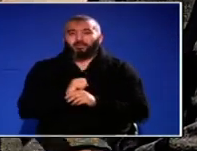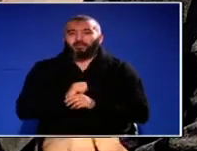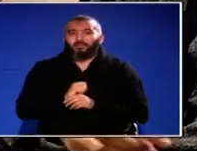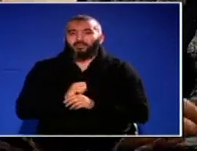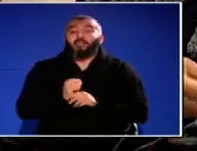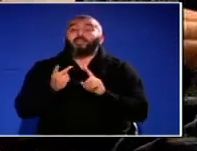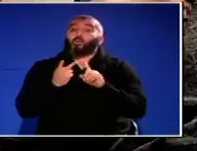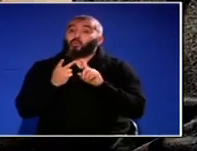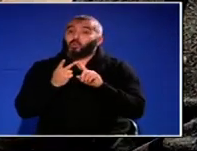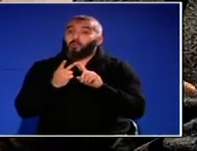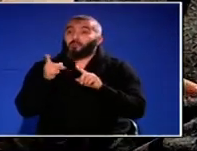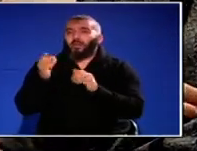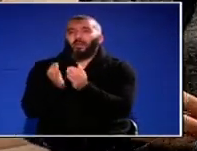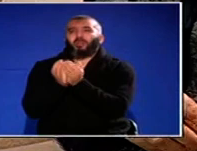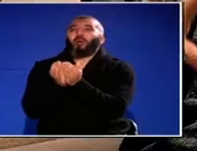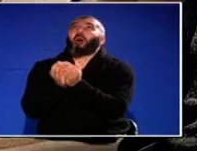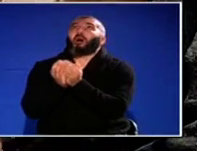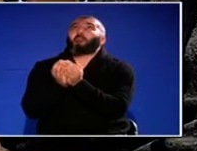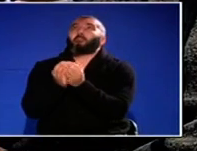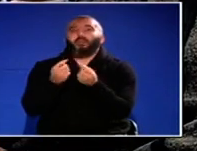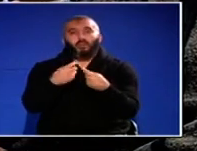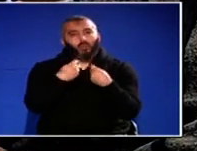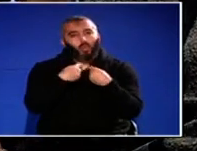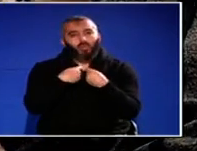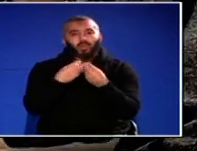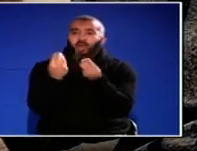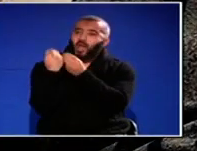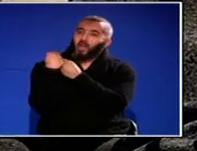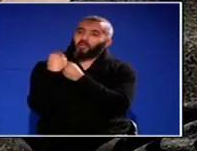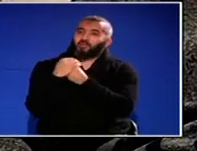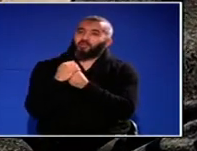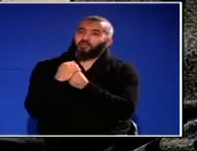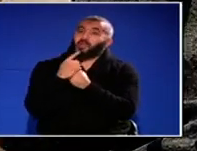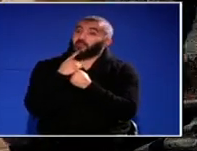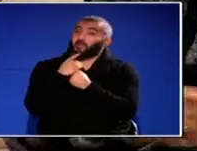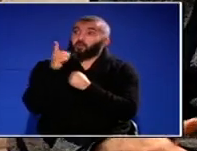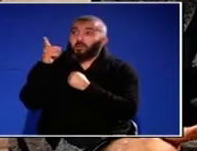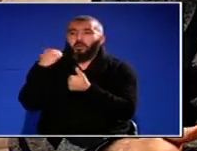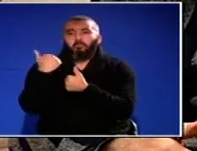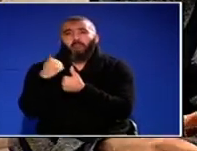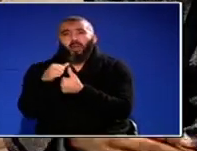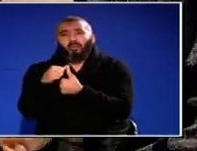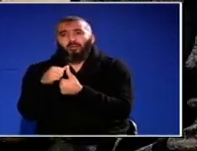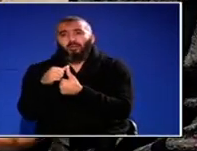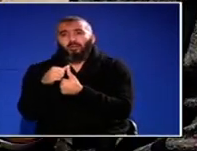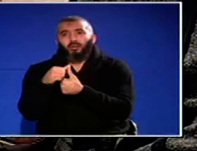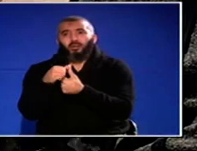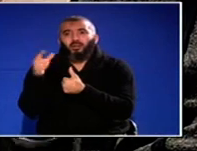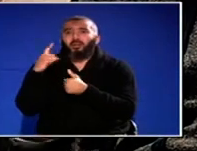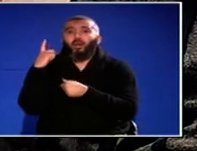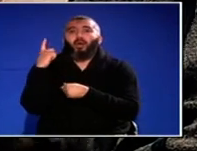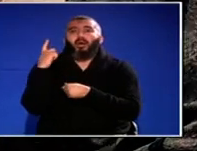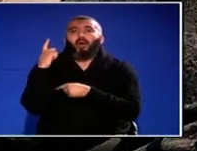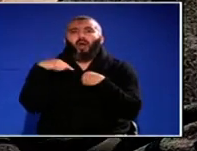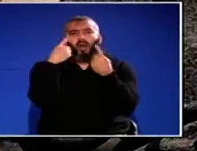الحاجة الثانية، دعو الله سبحانه وتعالى أن يجرك على هذا الشيء، موش بمعنى أنت مريض وفيك هذا الشيء وتروح حكاك. لا لا ما تروحش